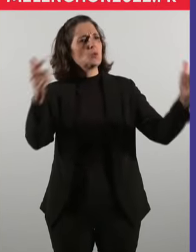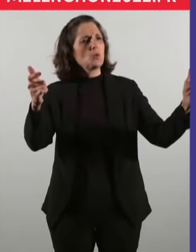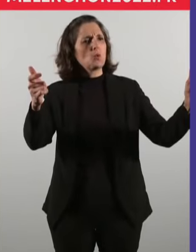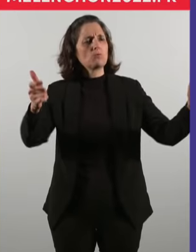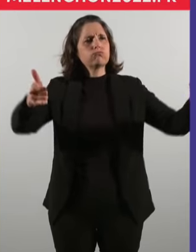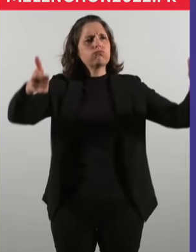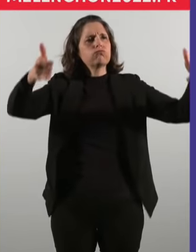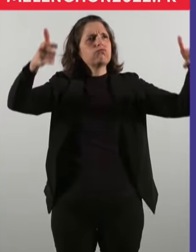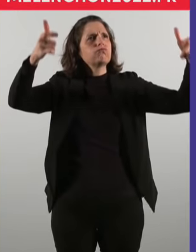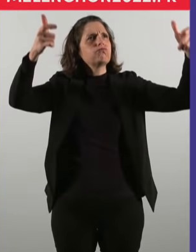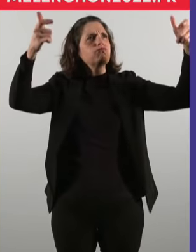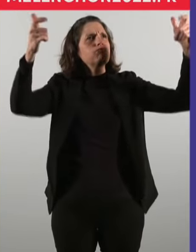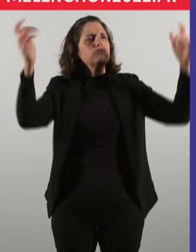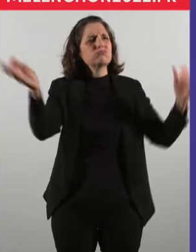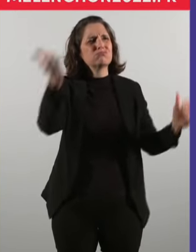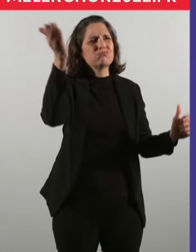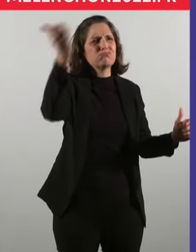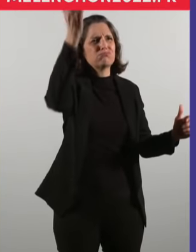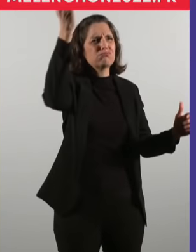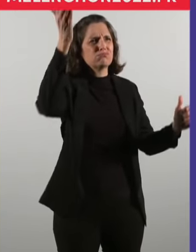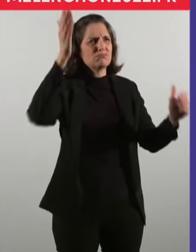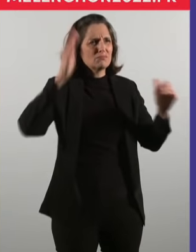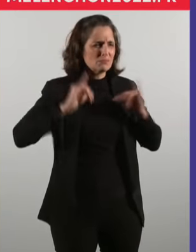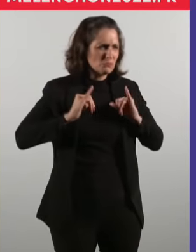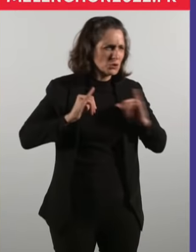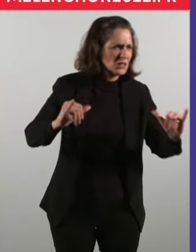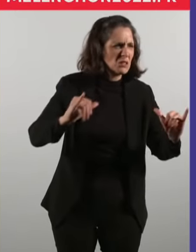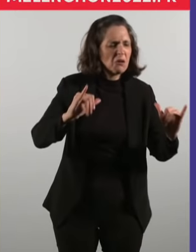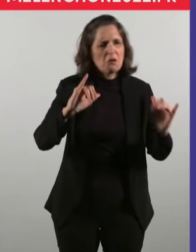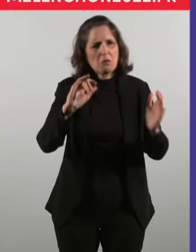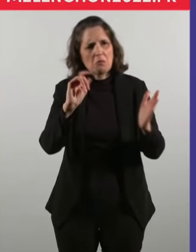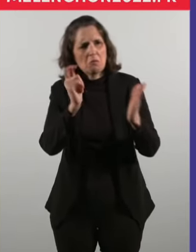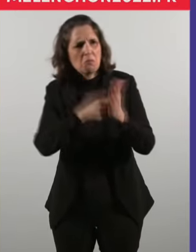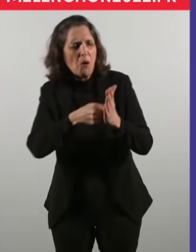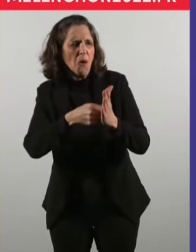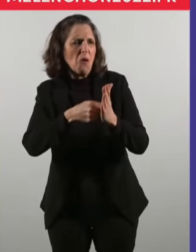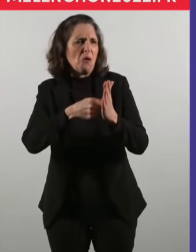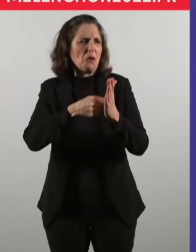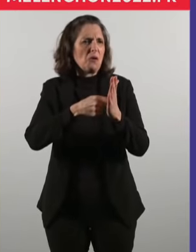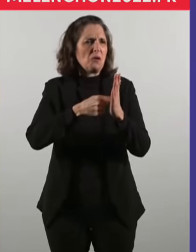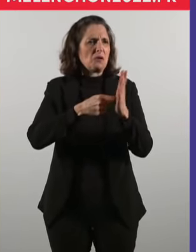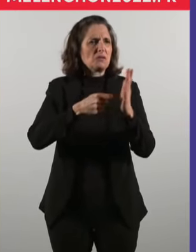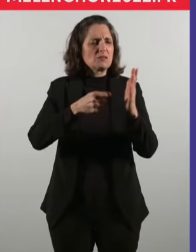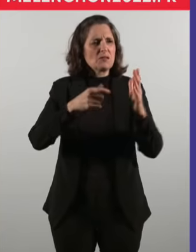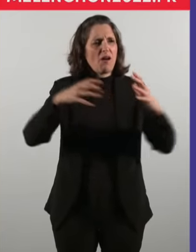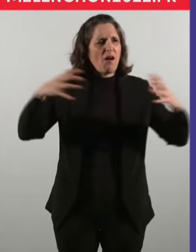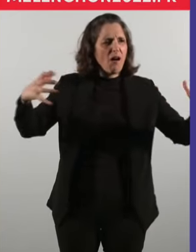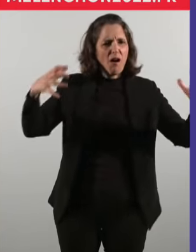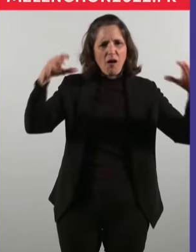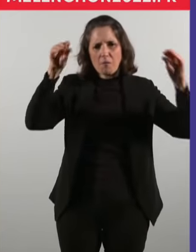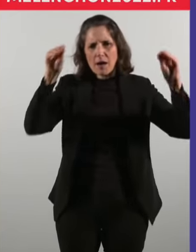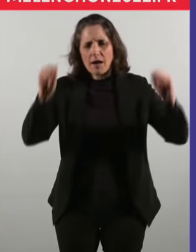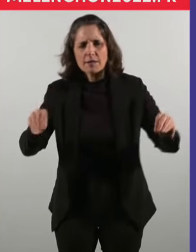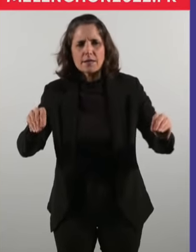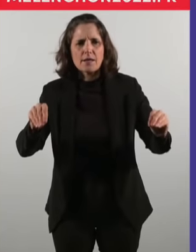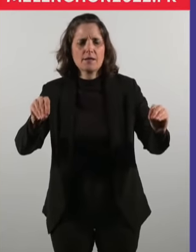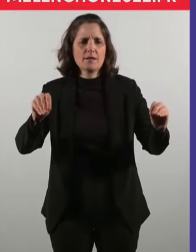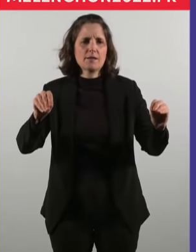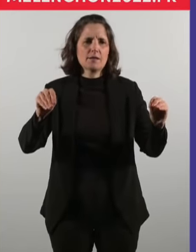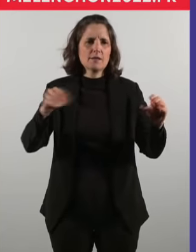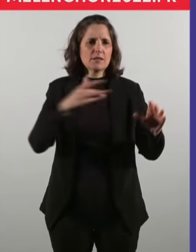puissantes aujourd'hui, banques, firmes transnationales, grandes surfaces, entrepreneurs de